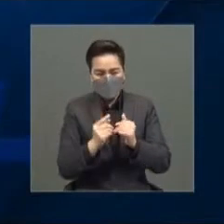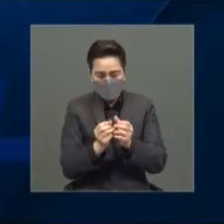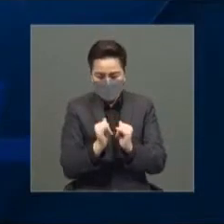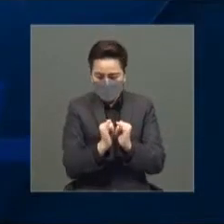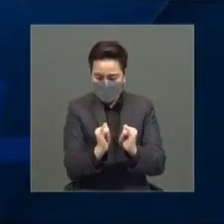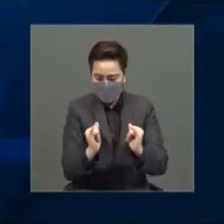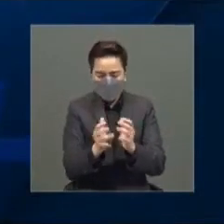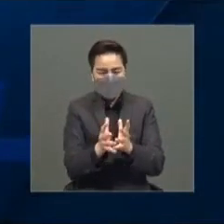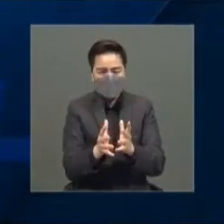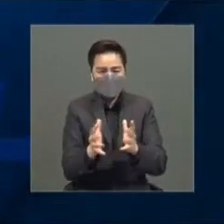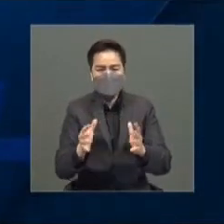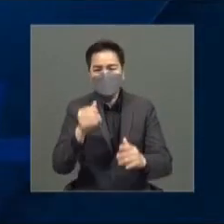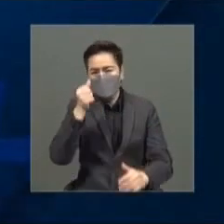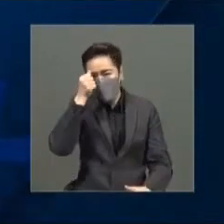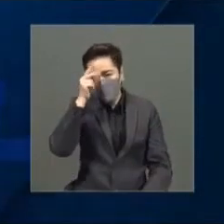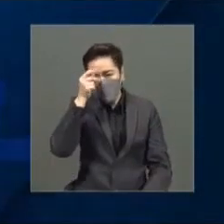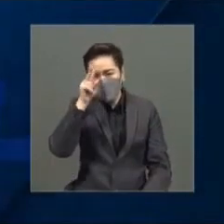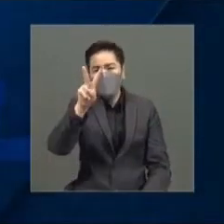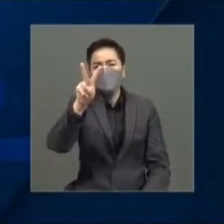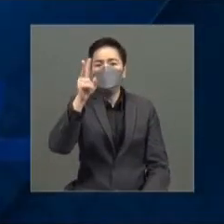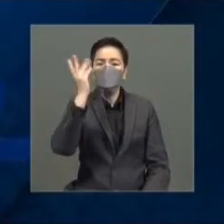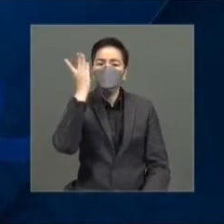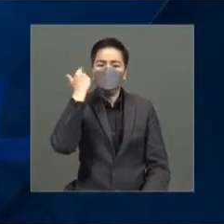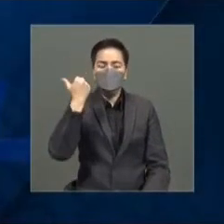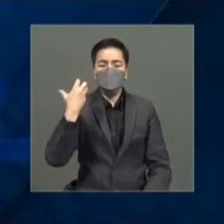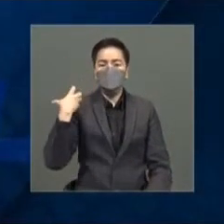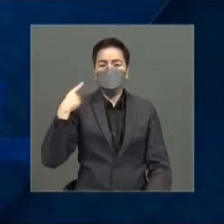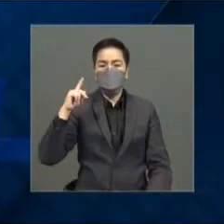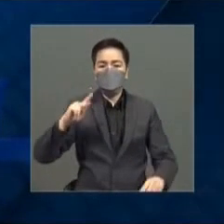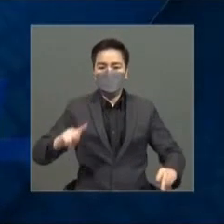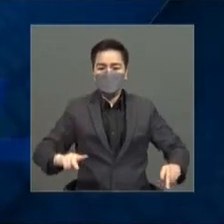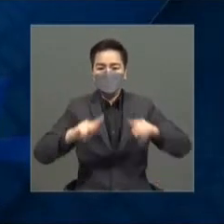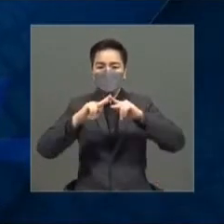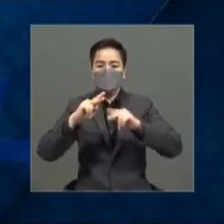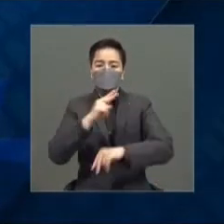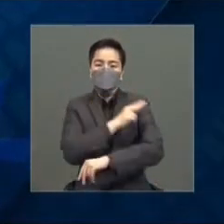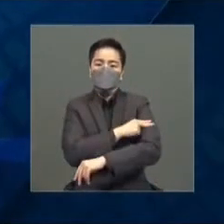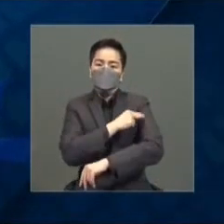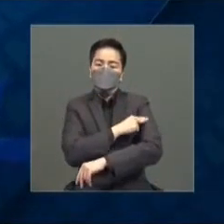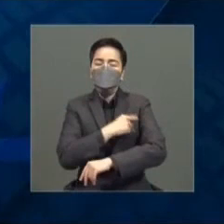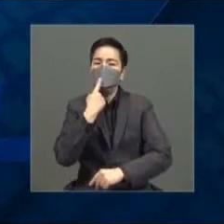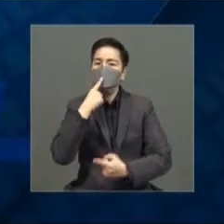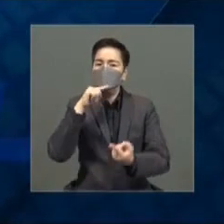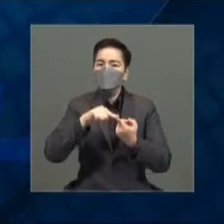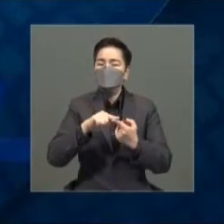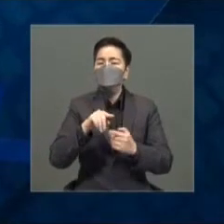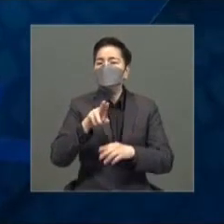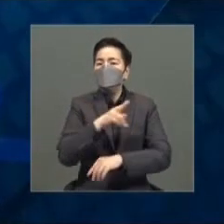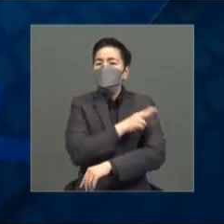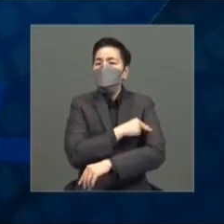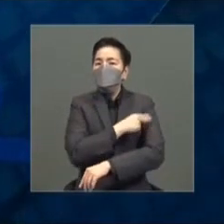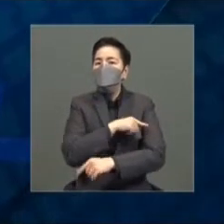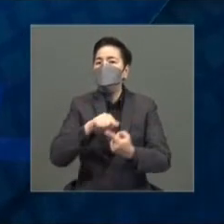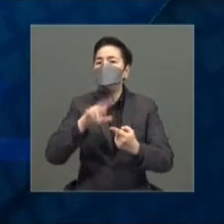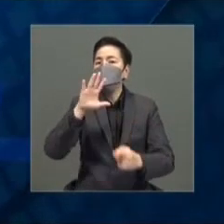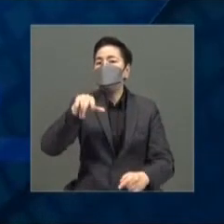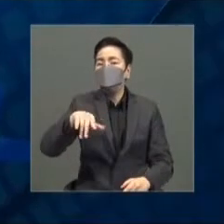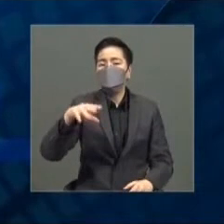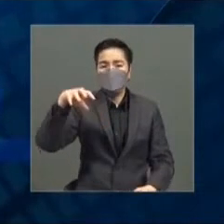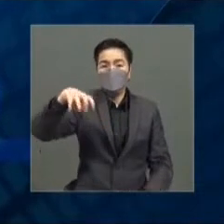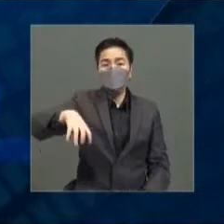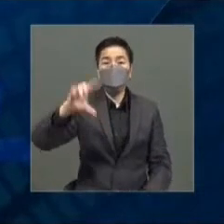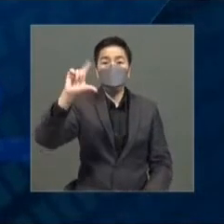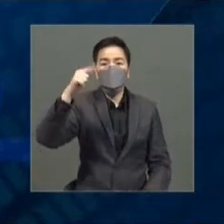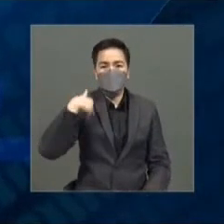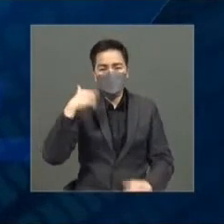มากขึ้นใน2วันก่อนเนี่ยท่านปลัดกระทรวงสาธารณสุขก็พูดถึงโรงพยาบาลบุษราคำนะคะที่ในสัป